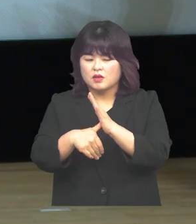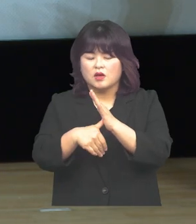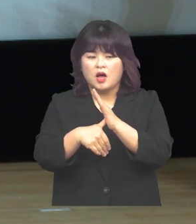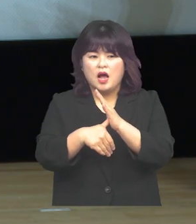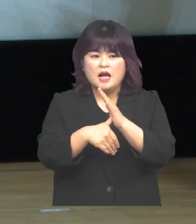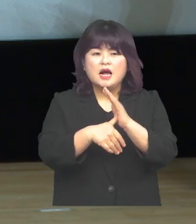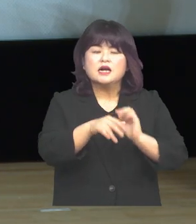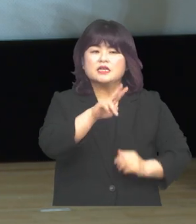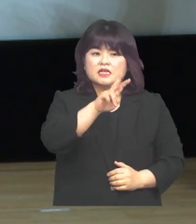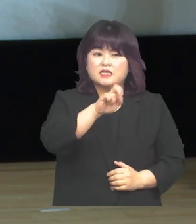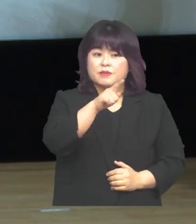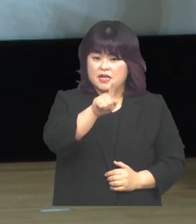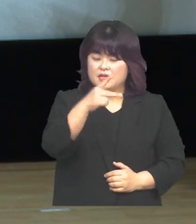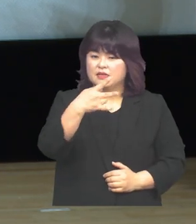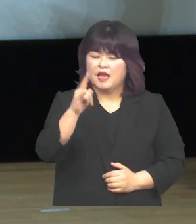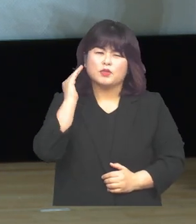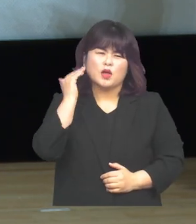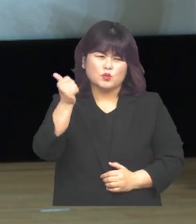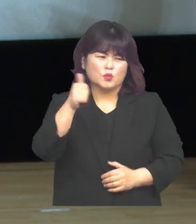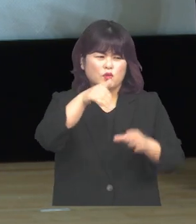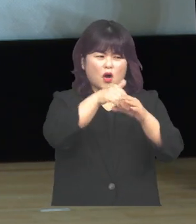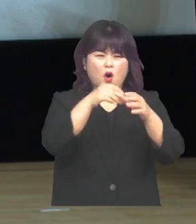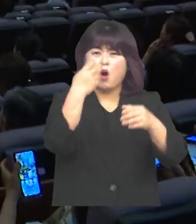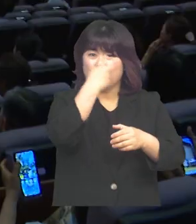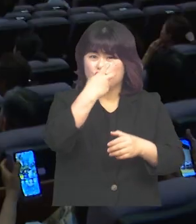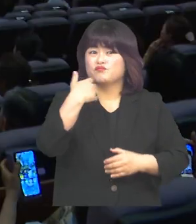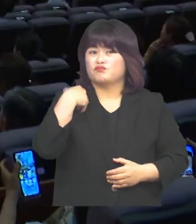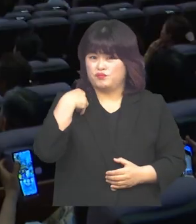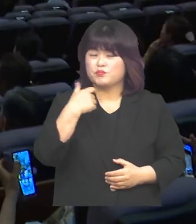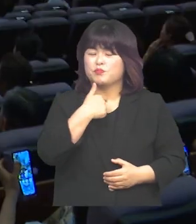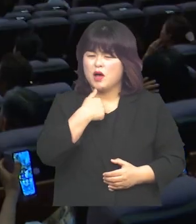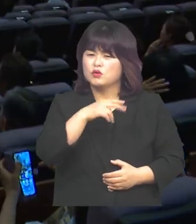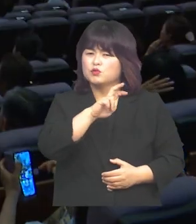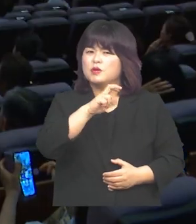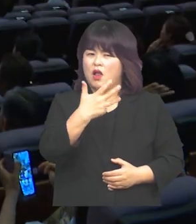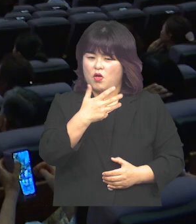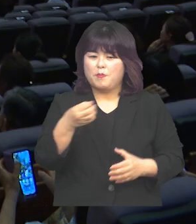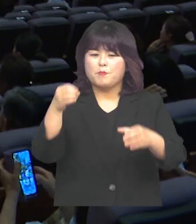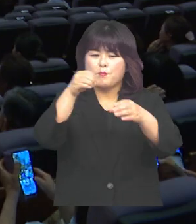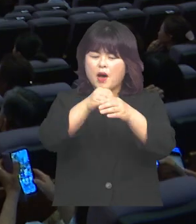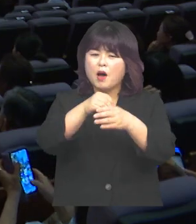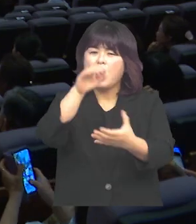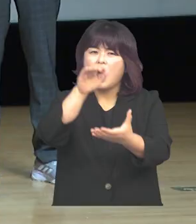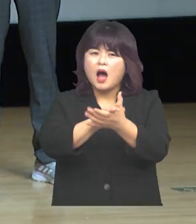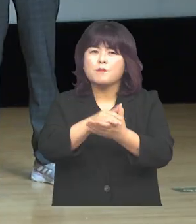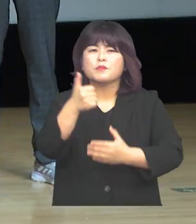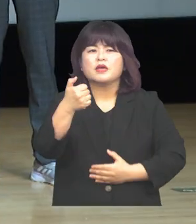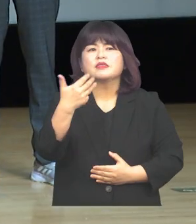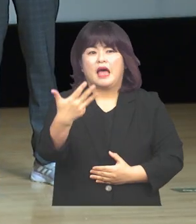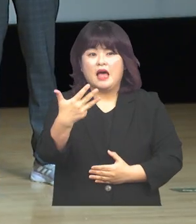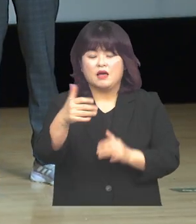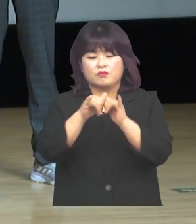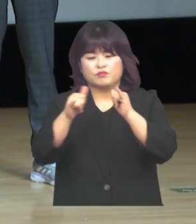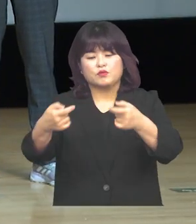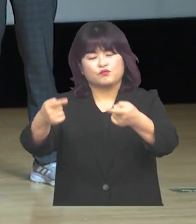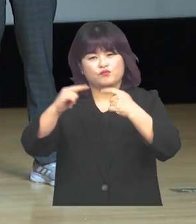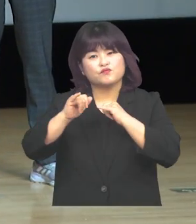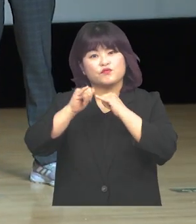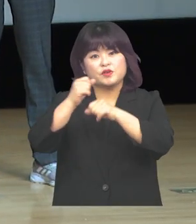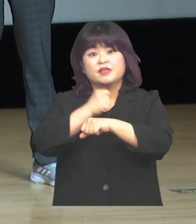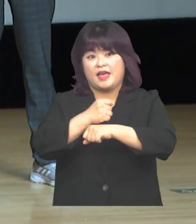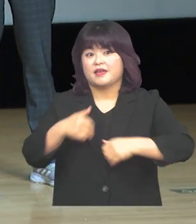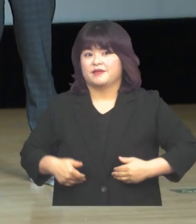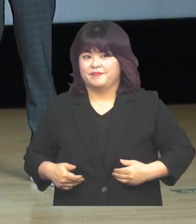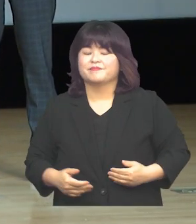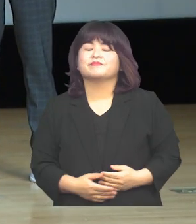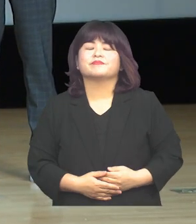행사에서는 제21대 대통령 선거에 근무한 일반인, 선거사무원 28명을 포함해 총 65명의 시민이 자랑스러운